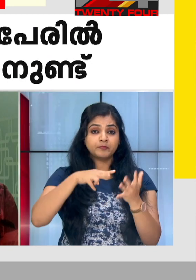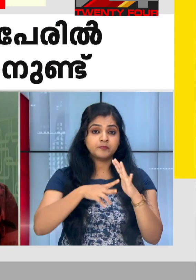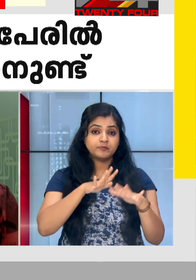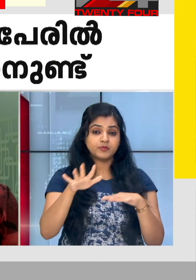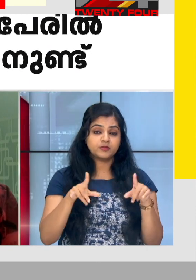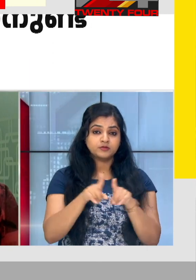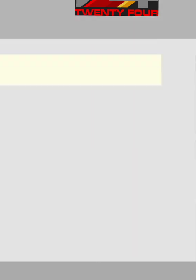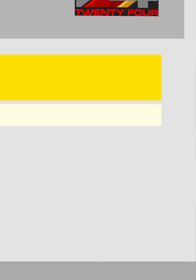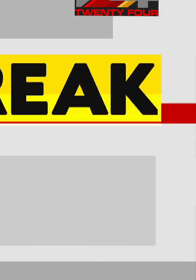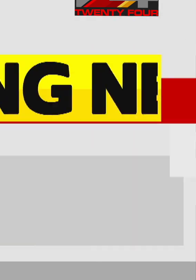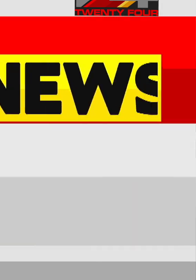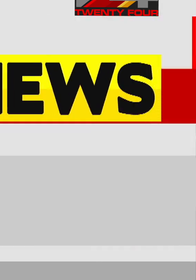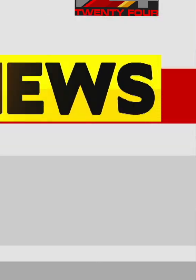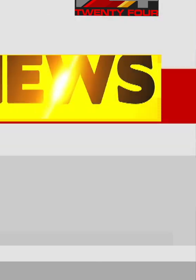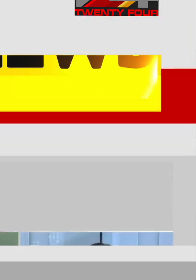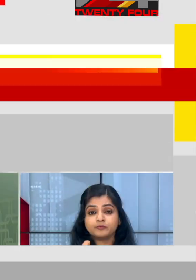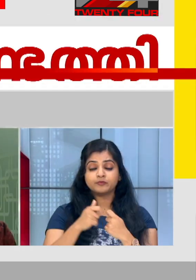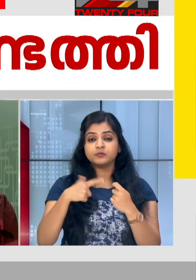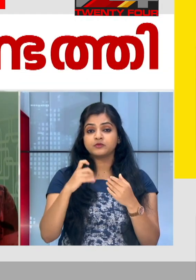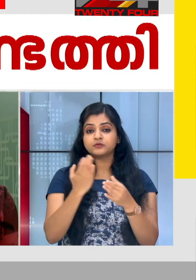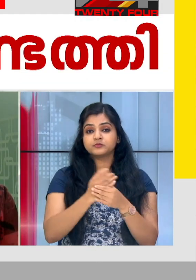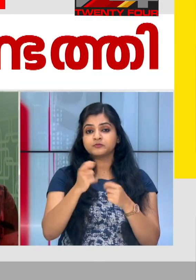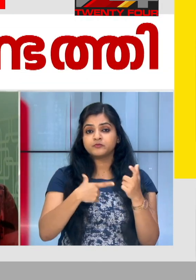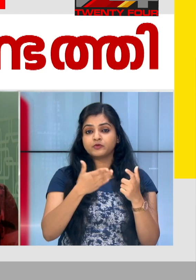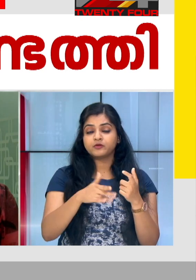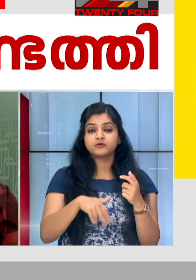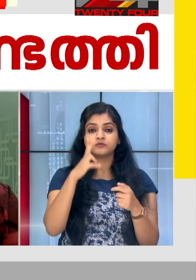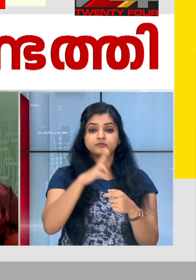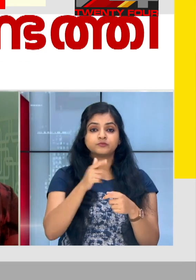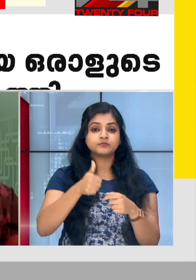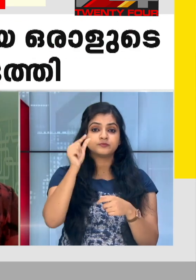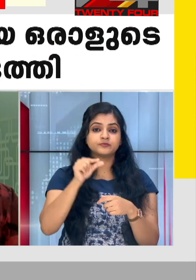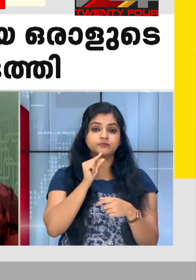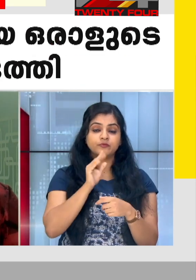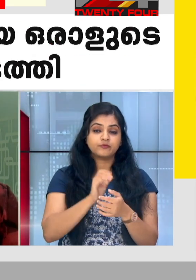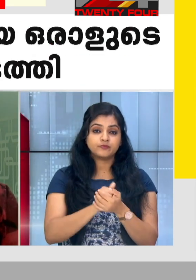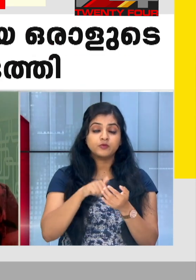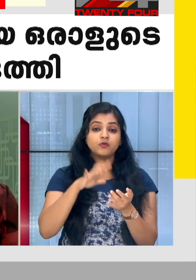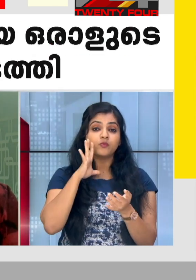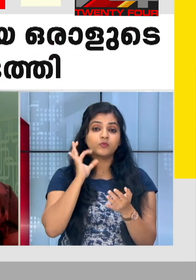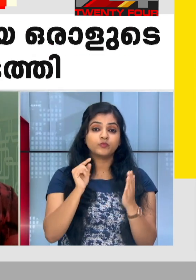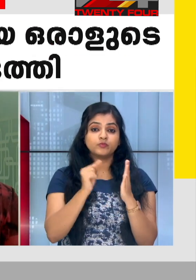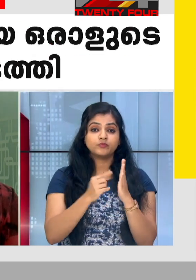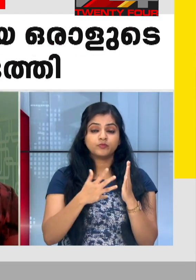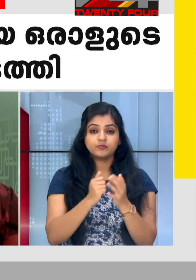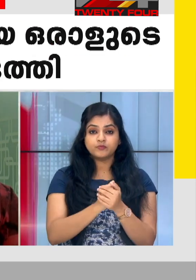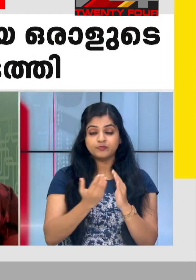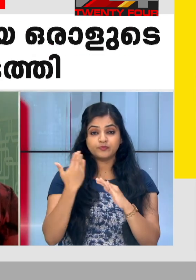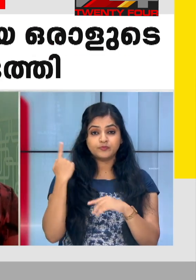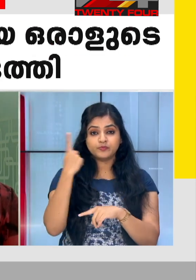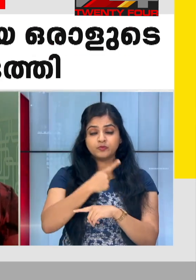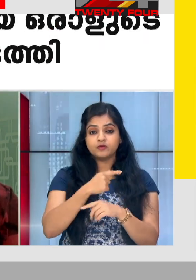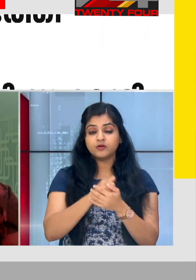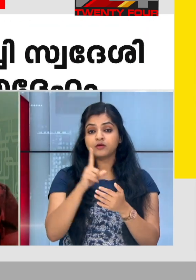ഭാഗമായാണ് ഭരണകൂടം ഇത്തരത്തിൽ കേസെടുത്തിരിക്കുന്നത് എന്ന വിമർശനമാണ് അദ്ദേഹം ഉന്നയിച്ചിരിക്കുന്നത്. ഒപ്പം ഇതിലേറ്റവും പ്രധാനപ്പെട്ട കാര്യം, കഴിഞ്ഞ ദിവസമൊക്കെ